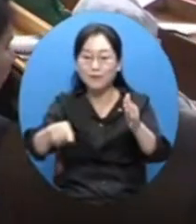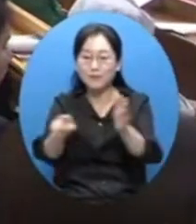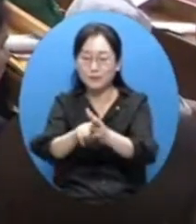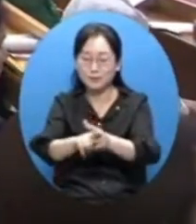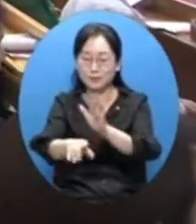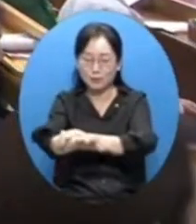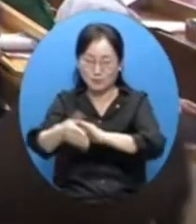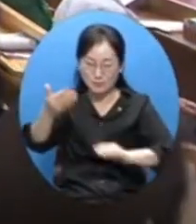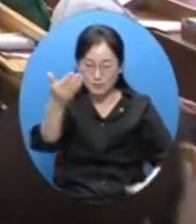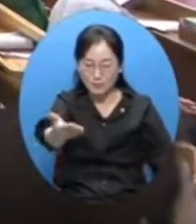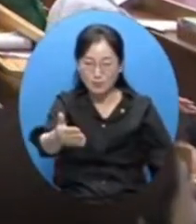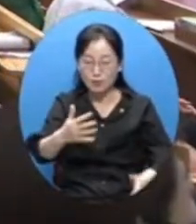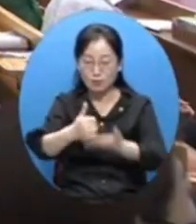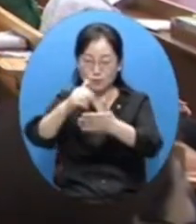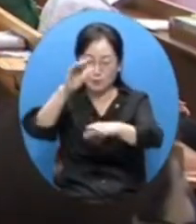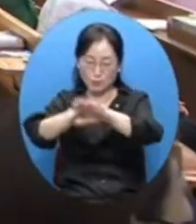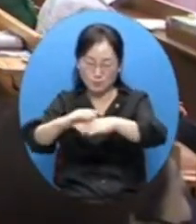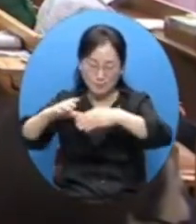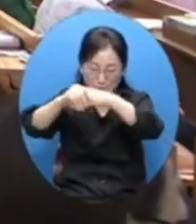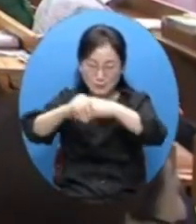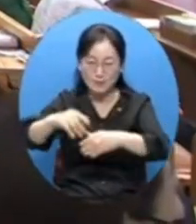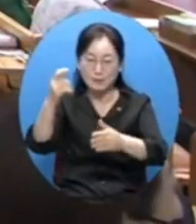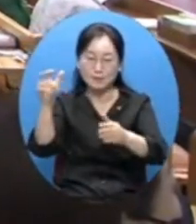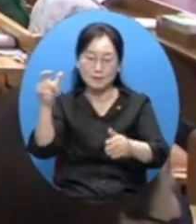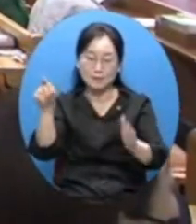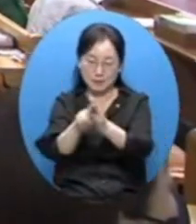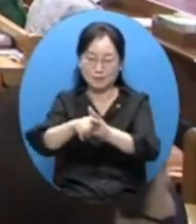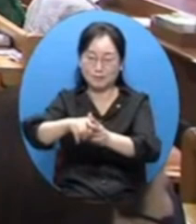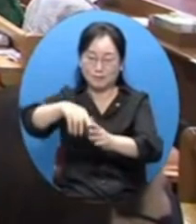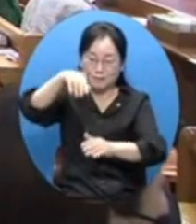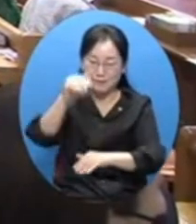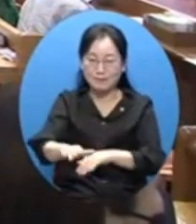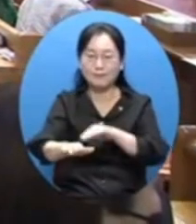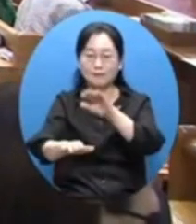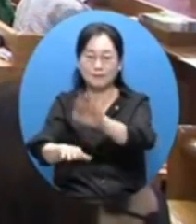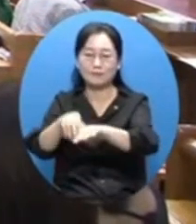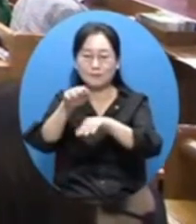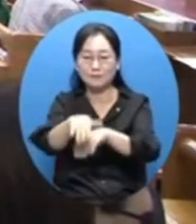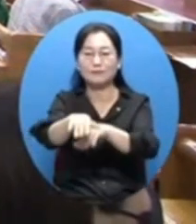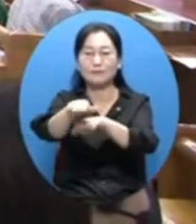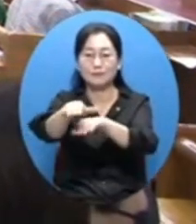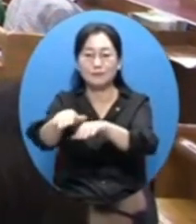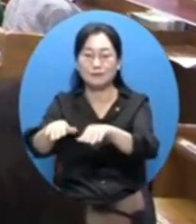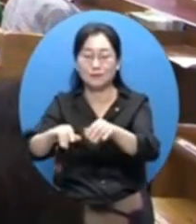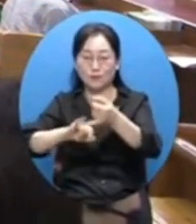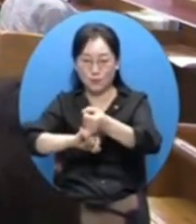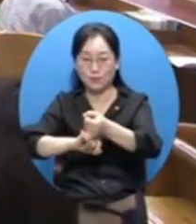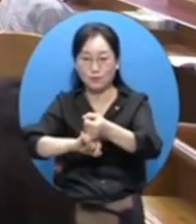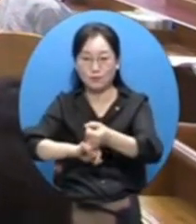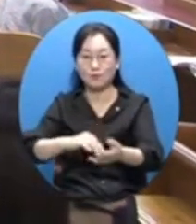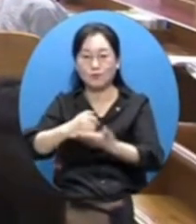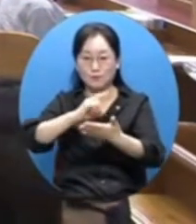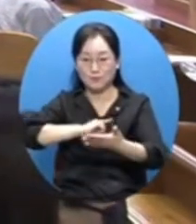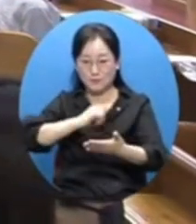손을 내밀고 주님의 손 꼭 붙잡고 믿음으로 전진 또 전진 또 전진해 나간 여러분 모두가 되시길